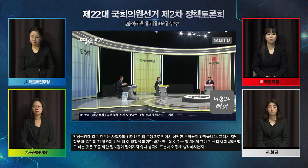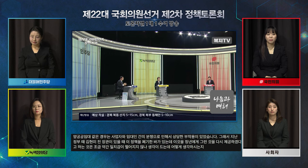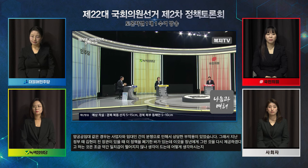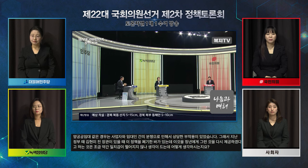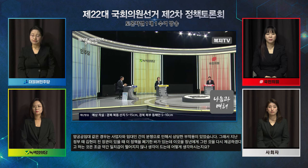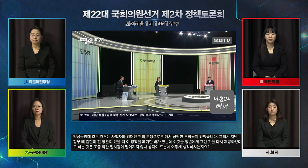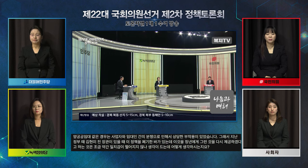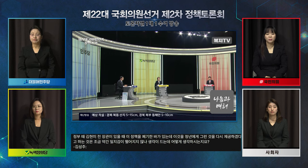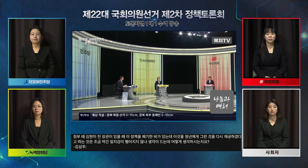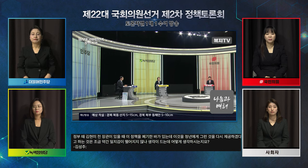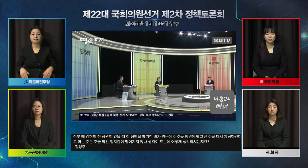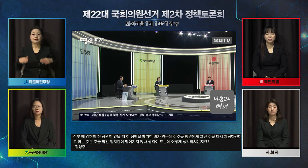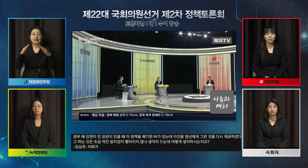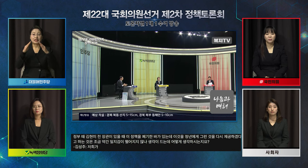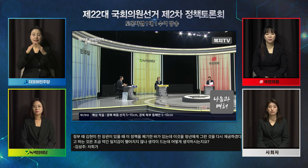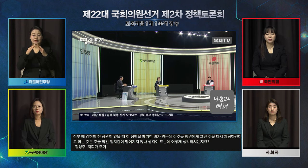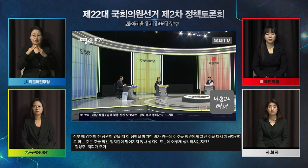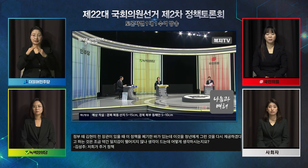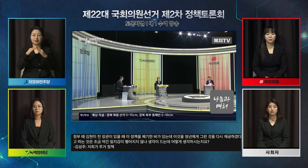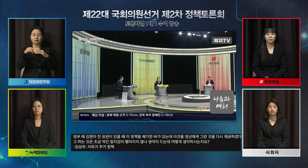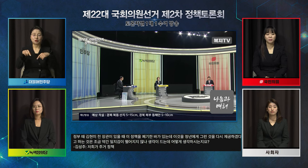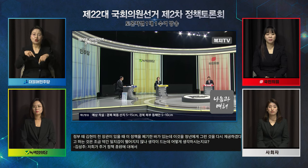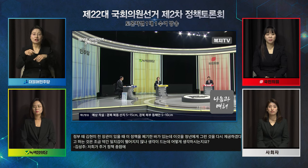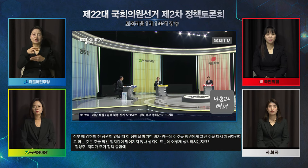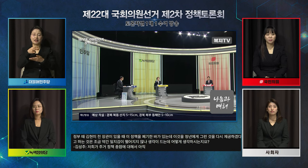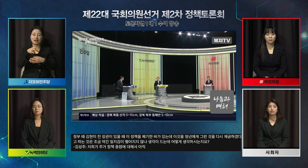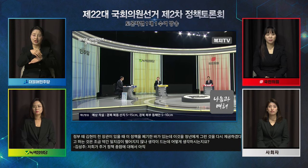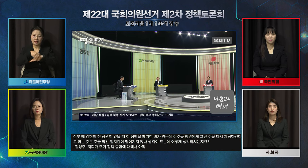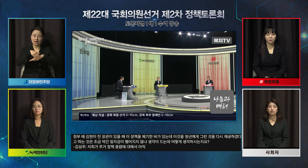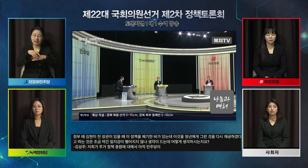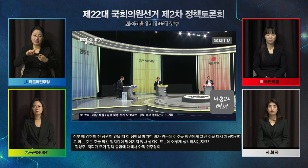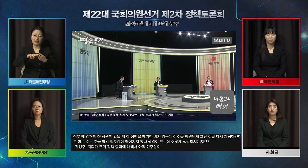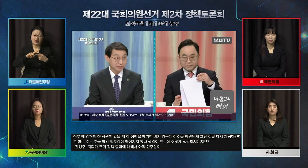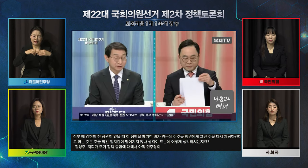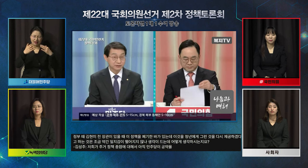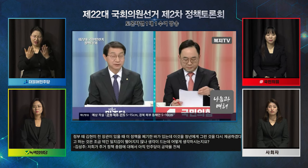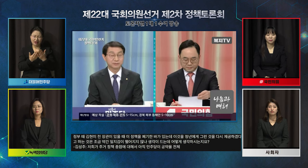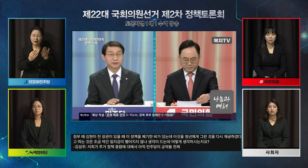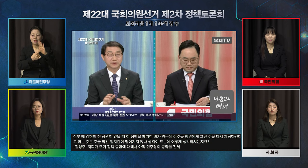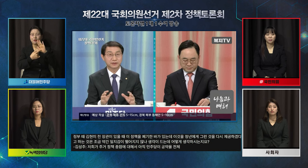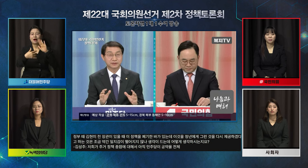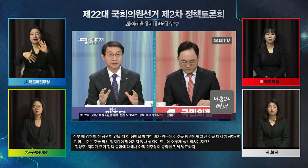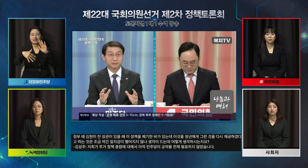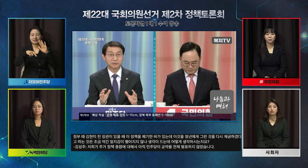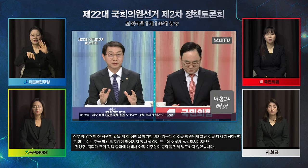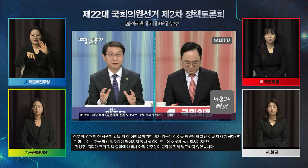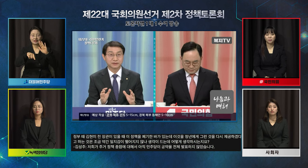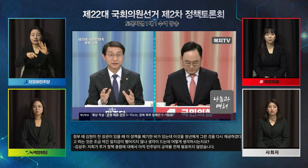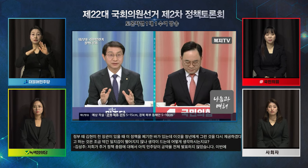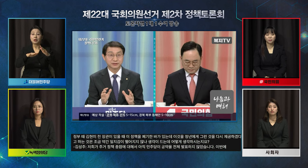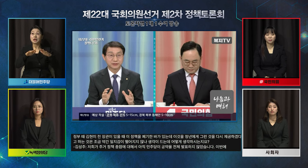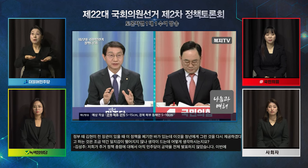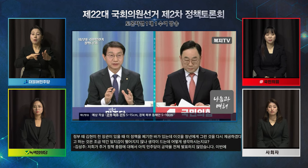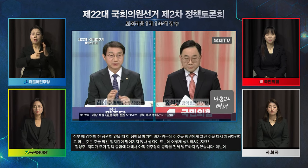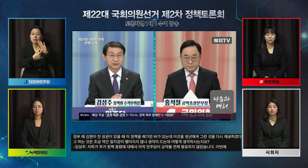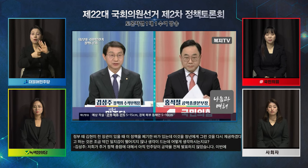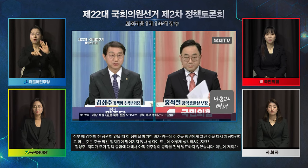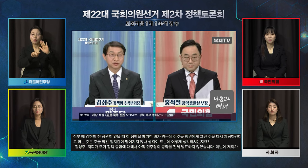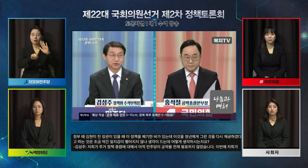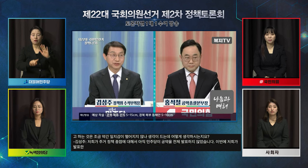주거정책 종합에 대해서 아직 민주당이 공약을 전체 발표하지 않았습니다. 이번에 저희가 발표한 것은